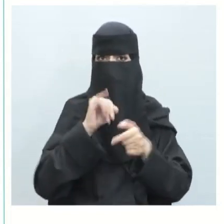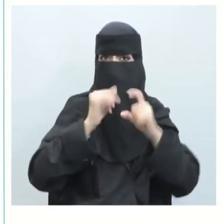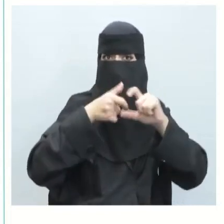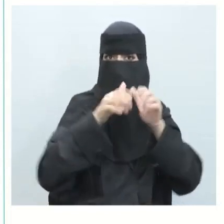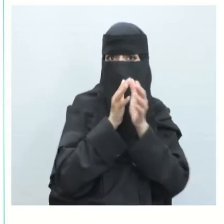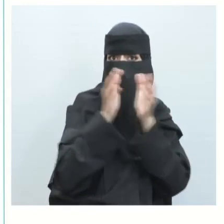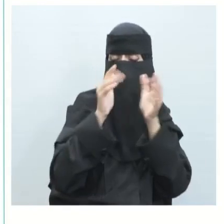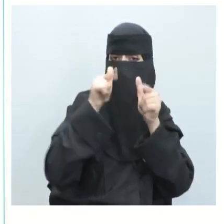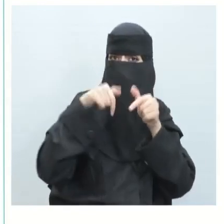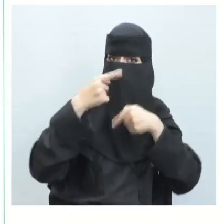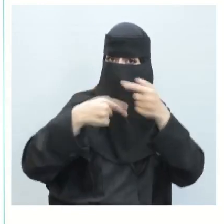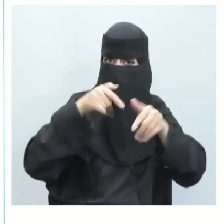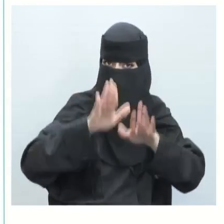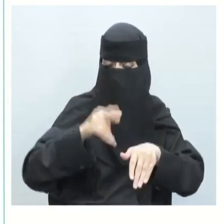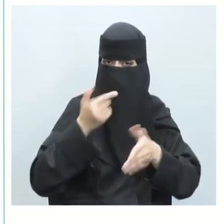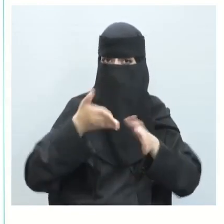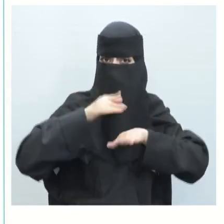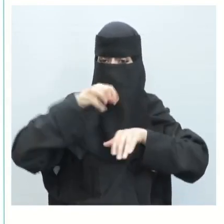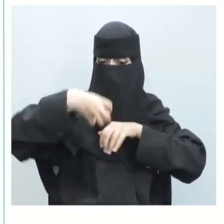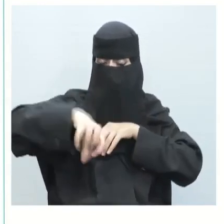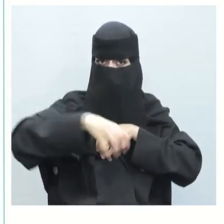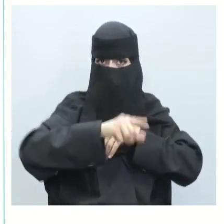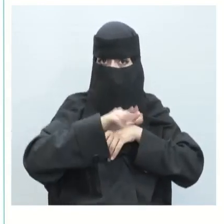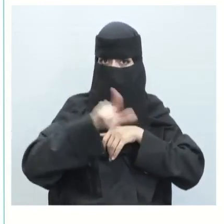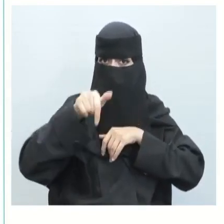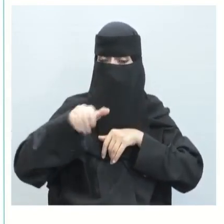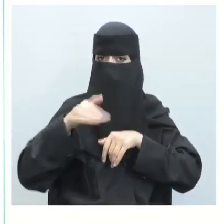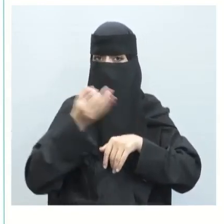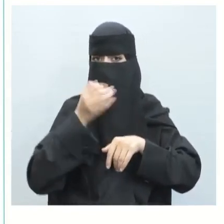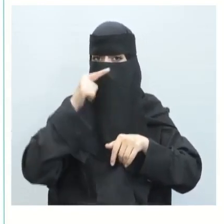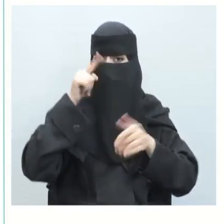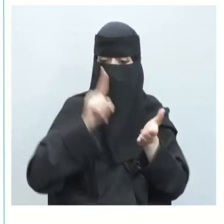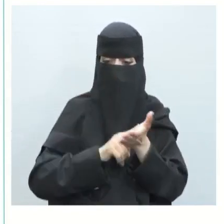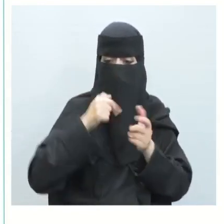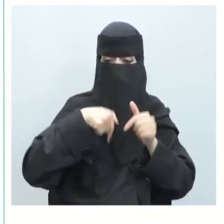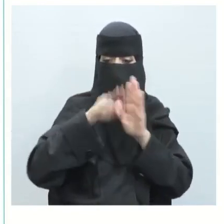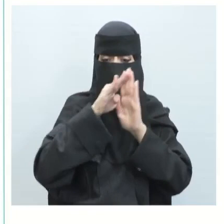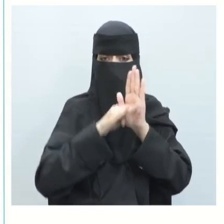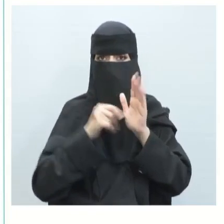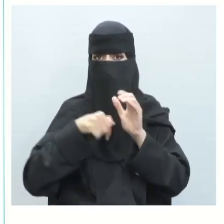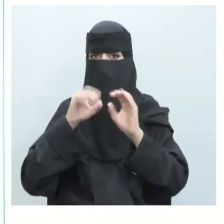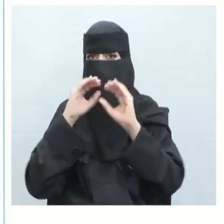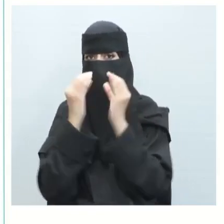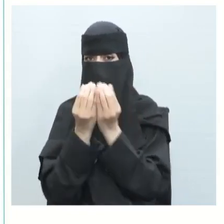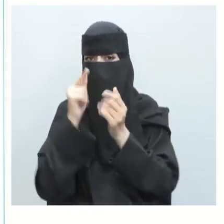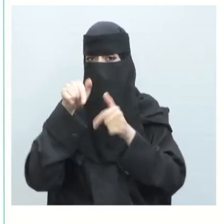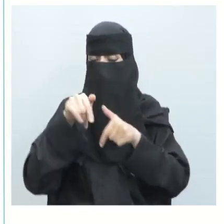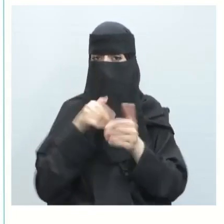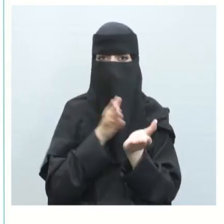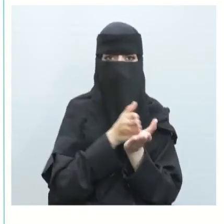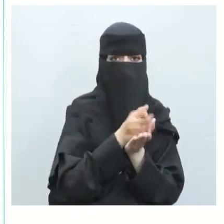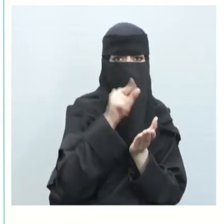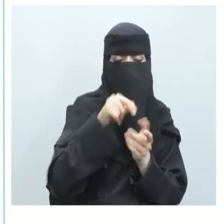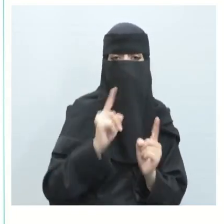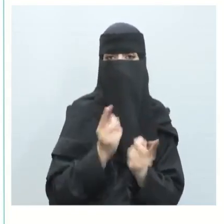الكبيره عاده ما يكون لدينا اكثر من قسم وايضا ذكرنا يجب تنظيم الادارات بناء على طريقه